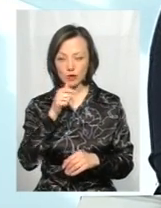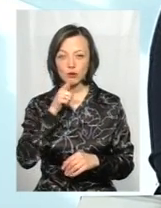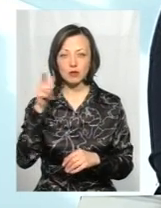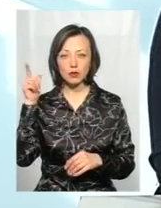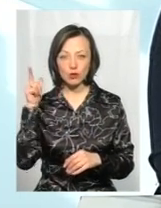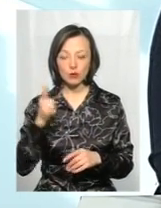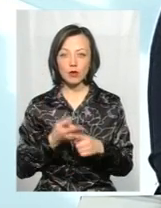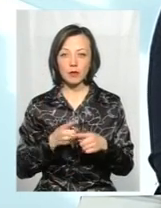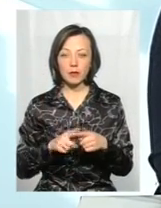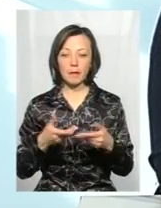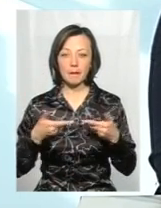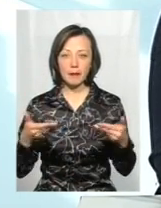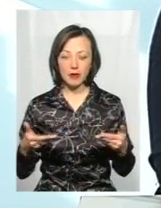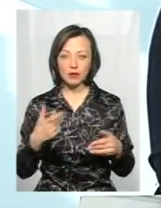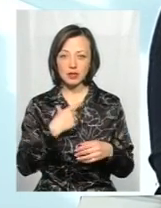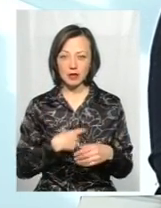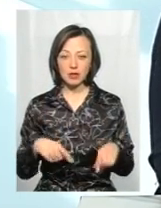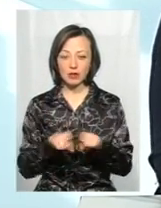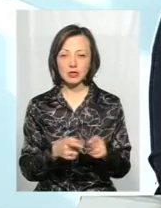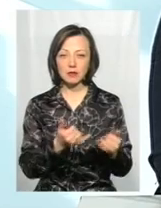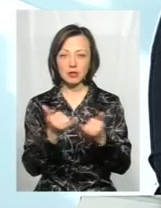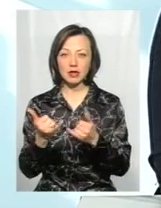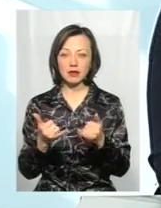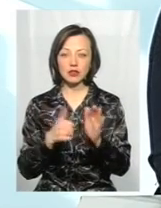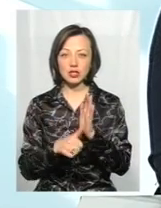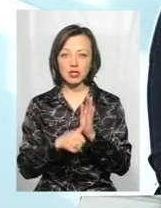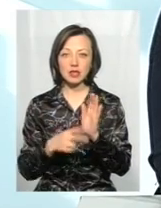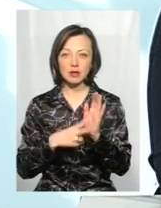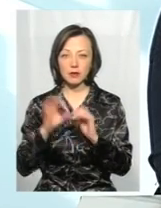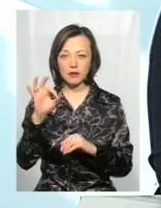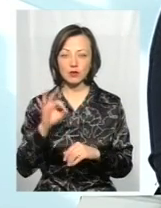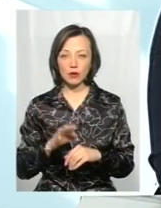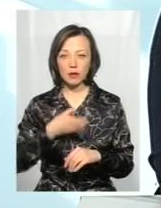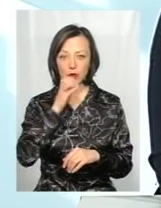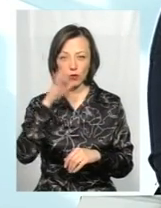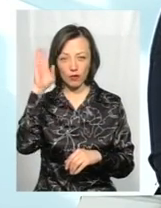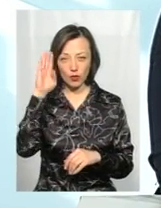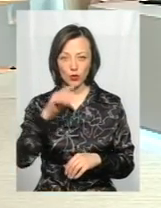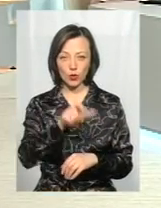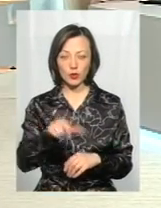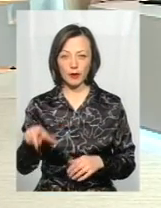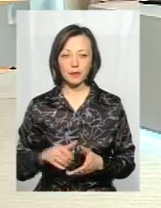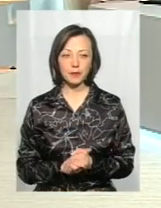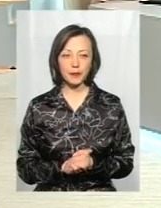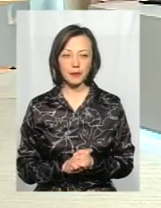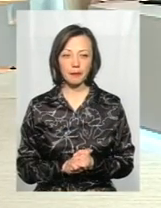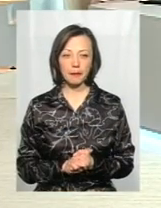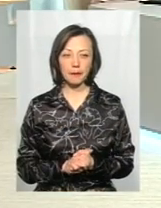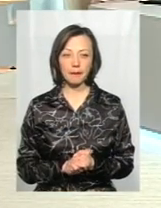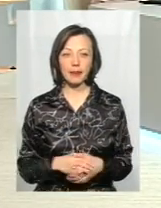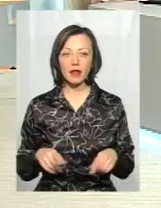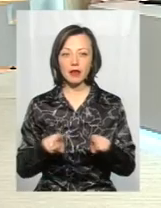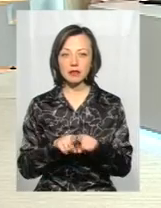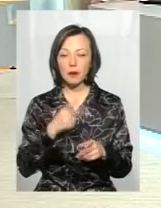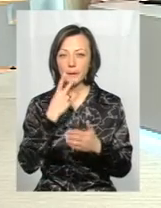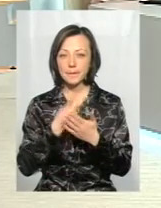позаминулому році ми в себе в громаді також забезпечили десь відсотків 60-70 людей питною водою. Так само ми бачили,